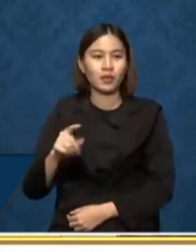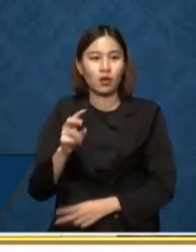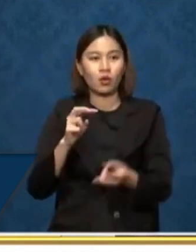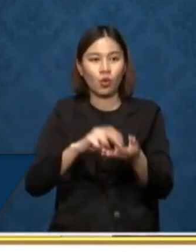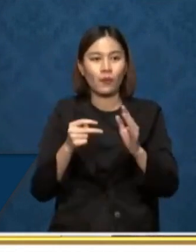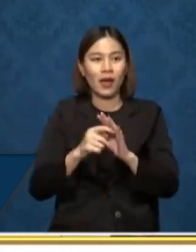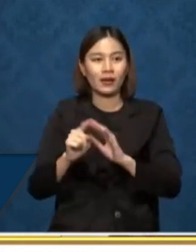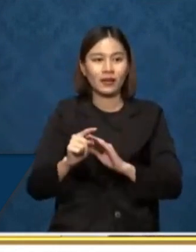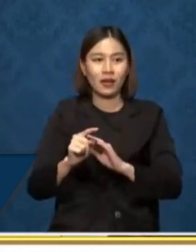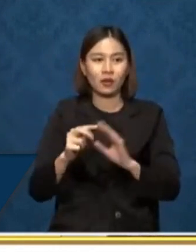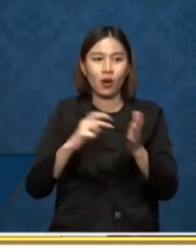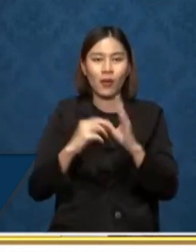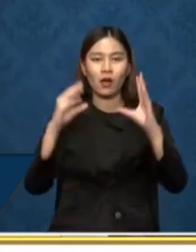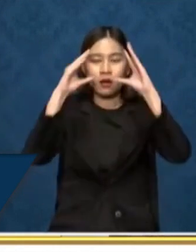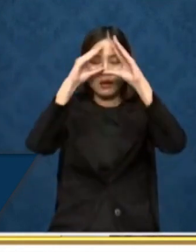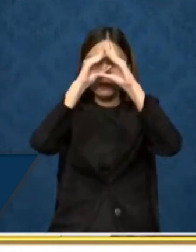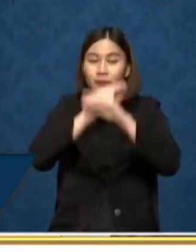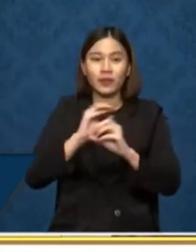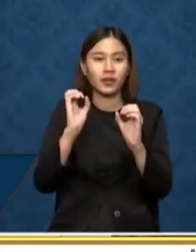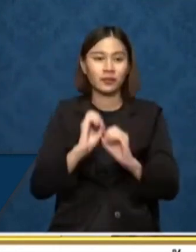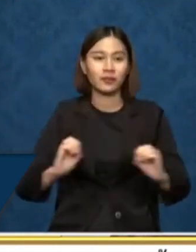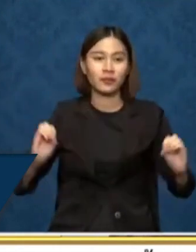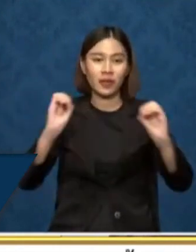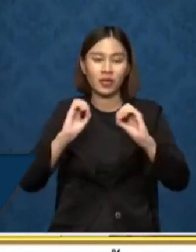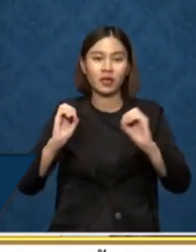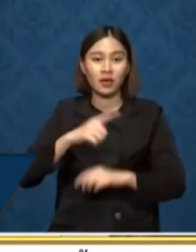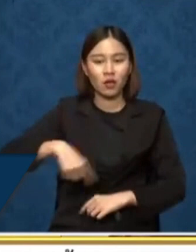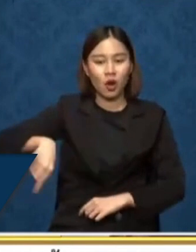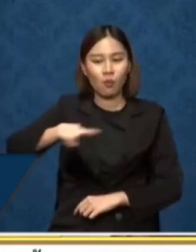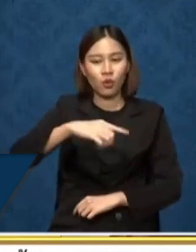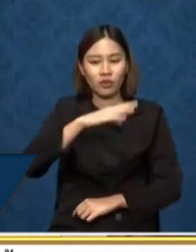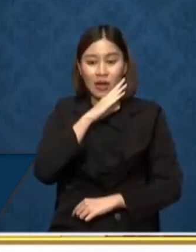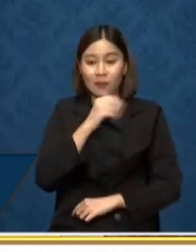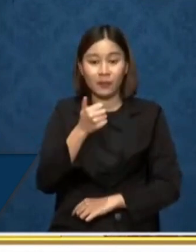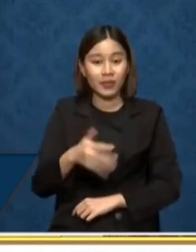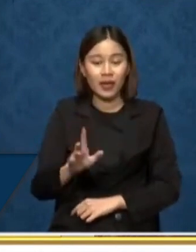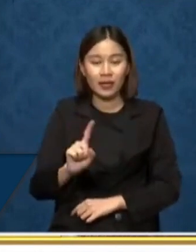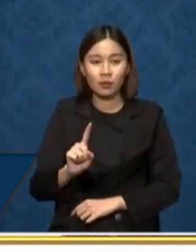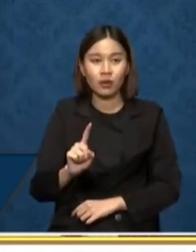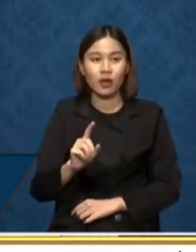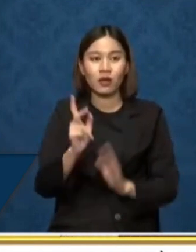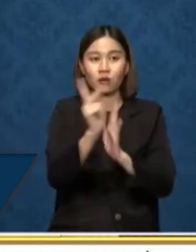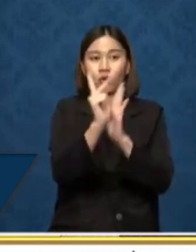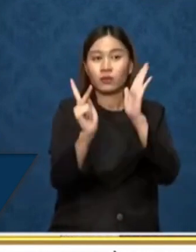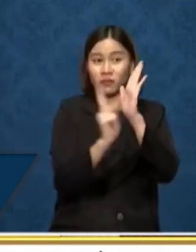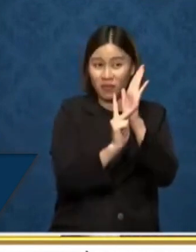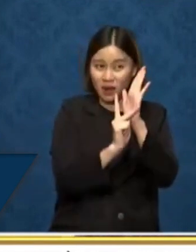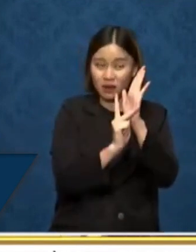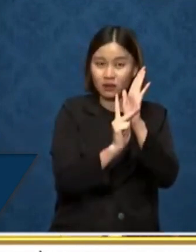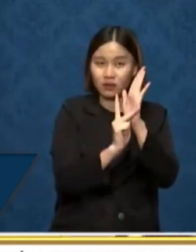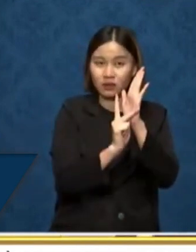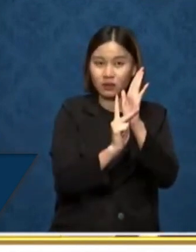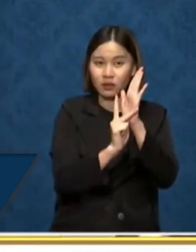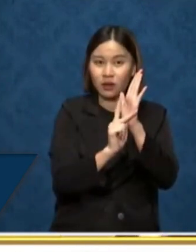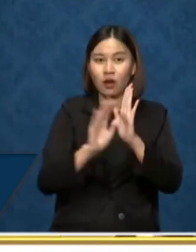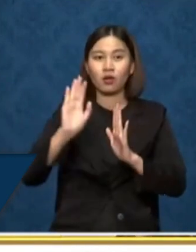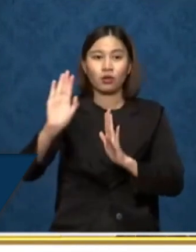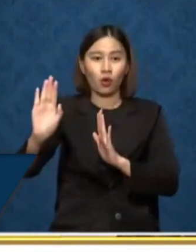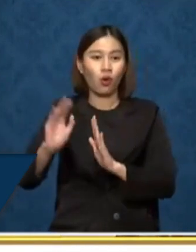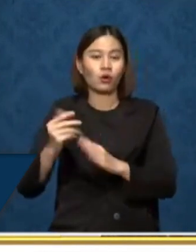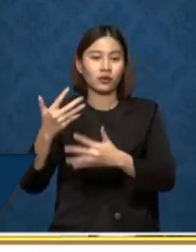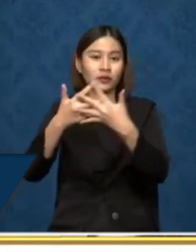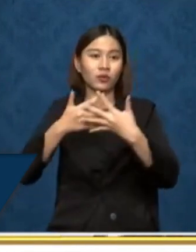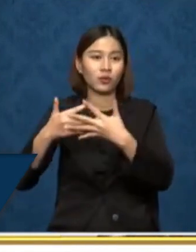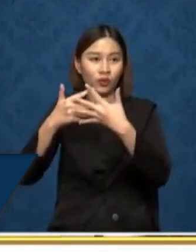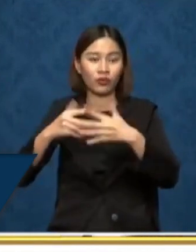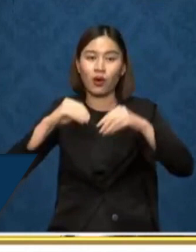าว่าเป็นเมืองที่ไม่เคยหลับไหลครับทั้งหมดนี้นะครับคงเกิดขึ้นไม่ได้นะครับผมถ้ากฎหมายสภานิติบัญญัติของรัฐเนวาดาไม่ได้ออก